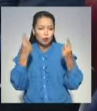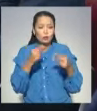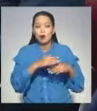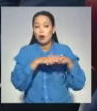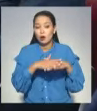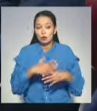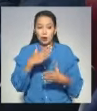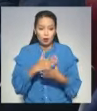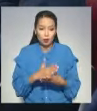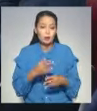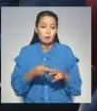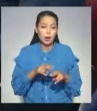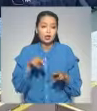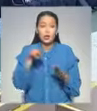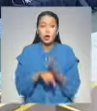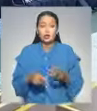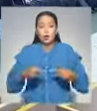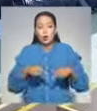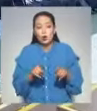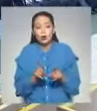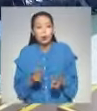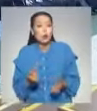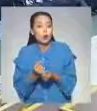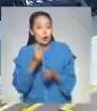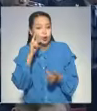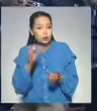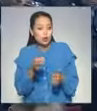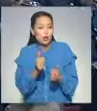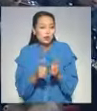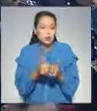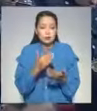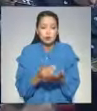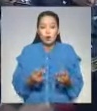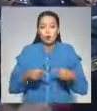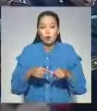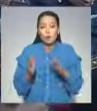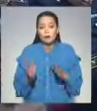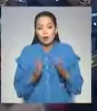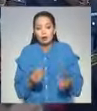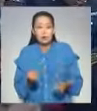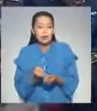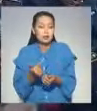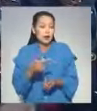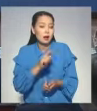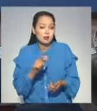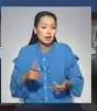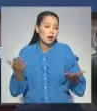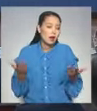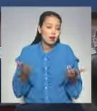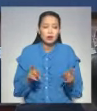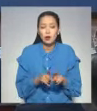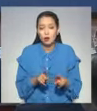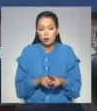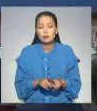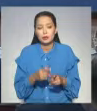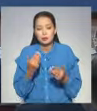отыр. Бұдан кейін де ішкі істер органдарына қолдау көрсетіле береді. Өйткені қоғам тәртібін сақтайтын азаматтарға қандай да болсын сый